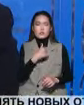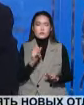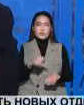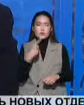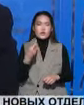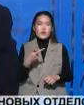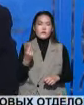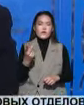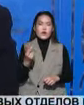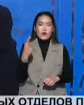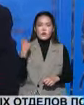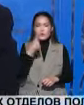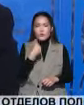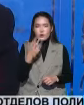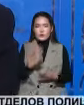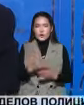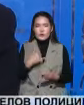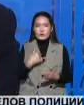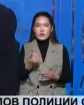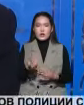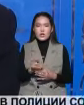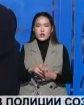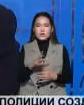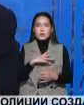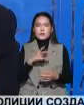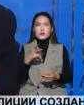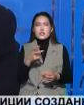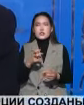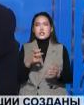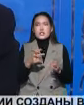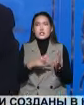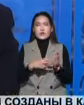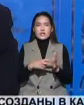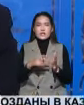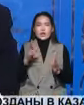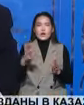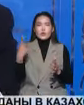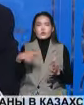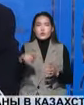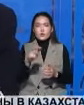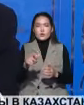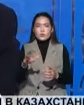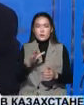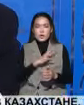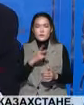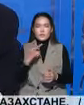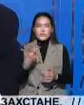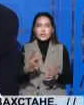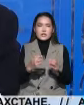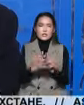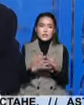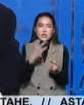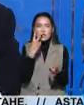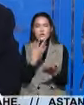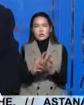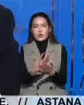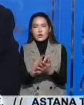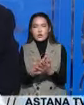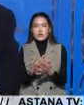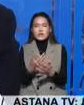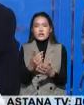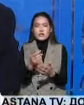году к нам прибыло 280 врачей из других регионов. В 2023 году около 200 врачей, которые